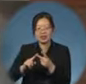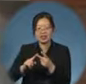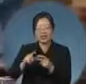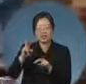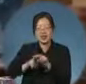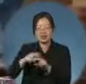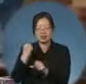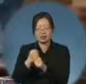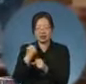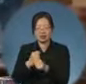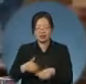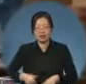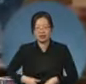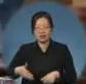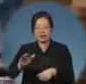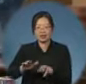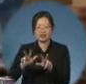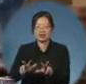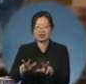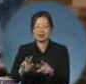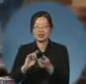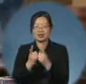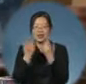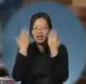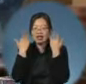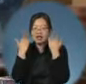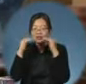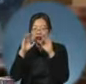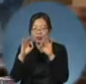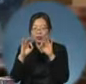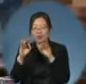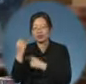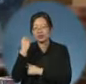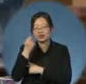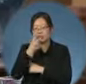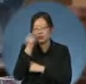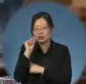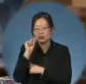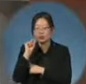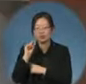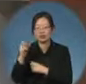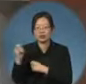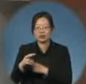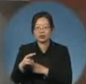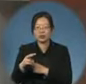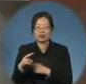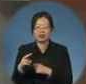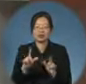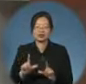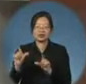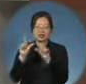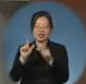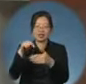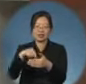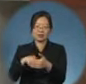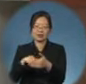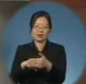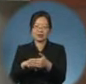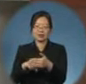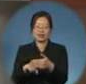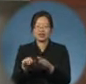해야되는데 쭈 제가 볼 때는 이 대안학교 쪽은 역부족 이고 이제 다시 삶의 그